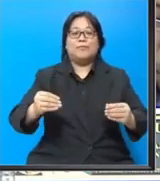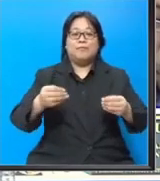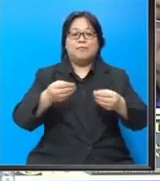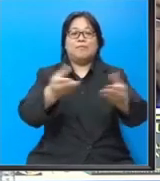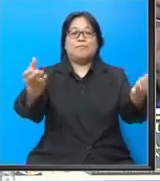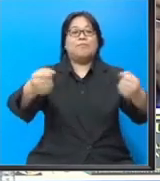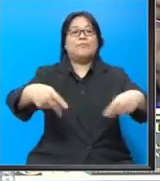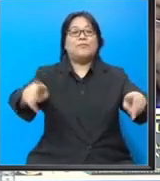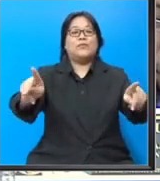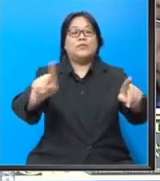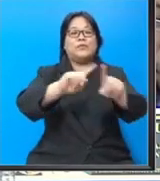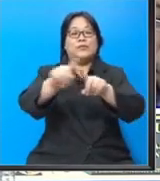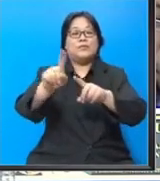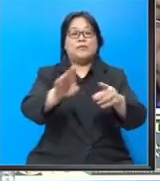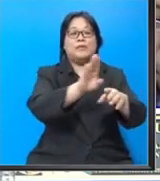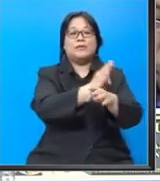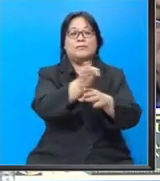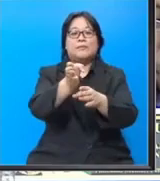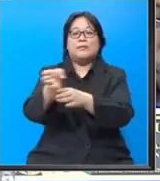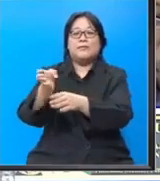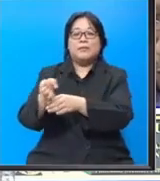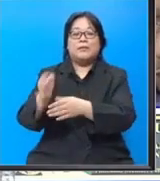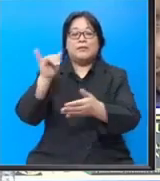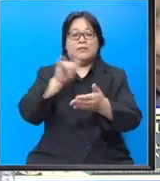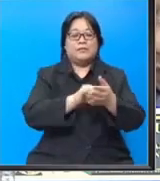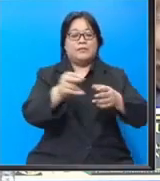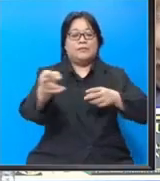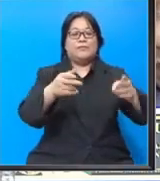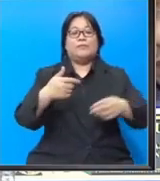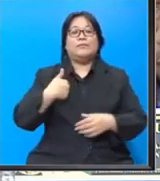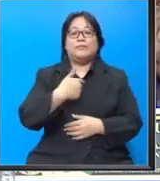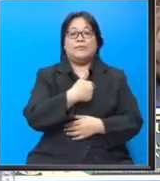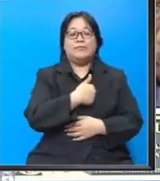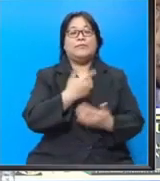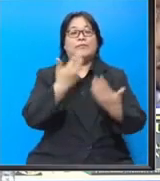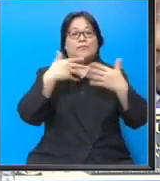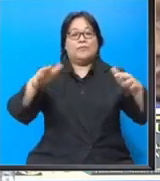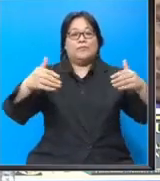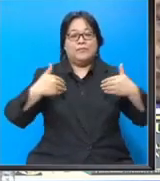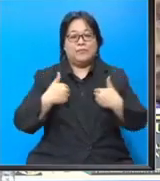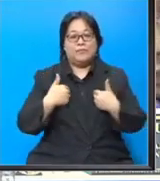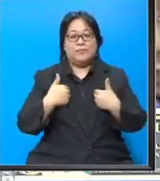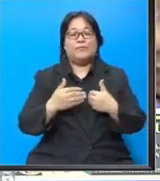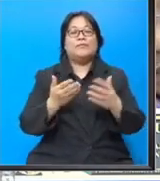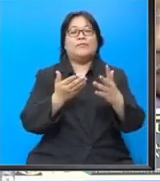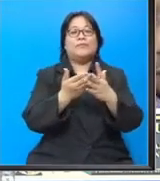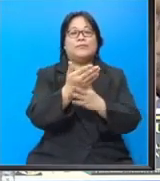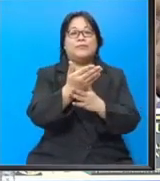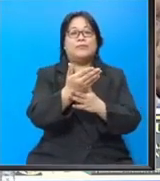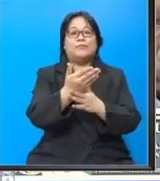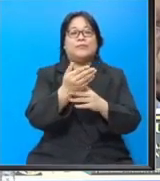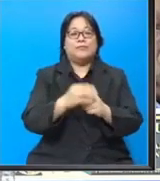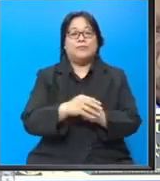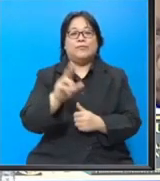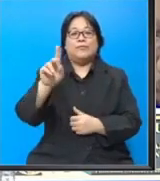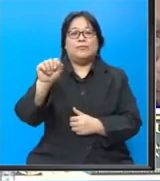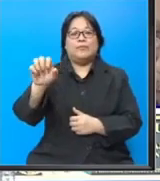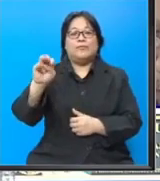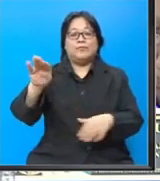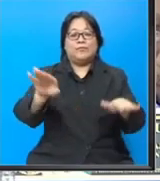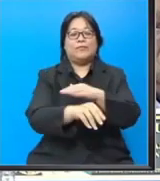pendapatan dalam berbagai industri inilah usaha-usaha yang kita telah jalankan melalui GSM dibawah